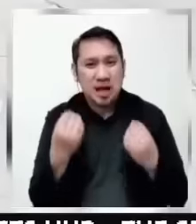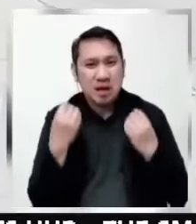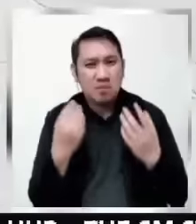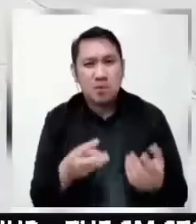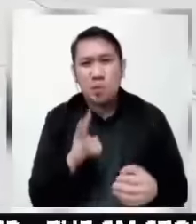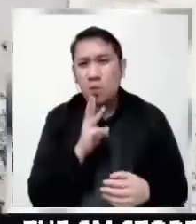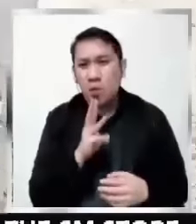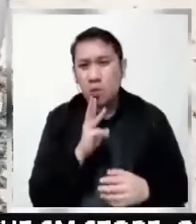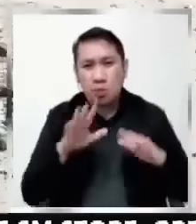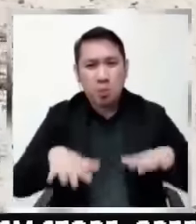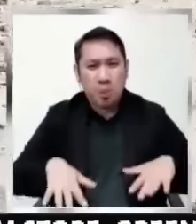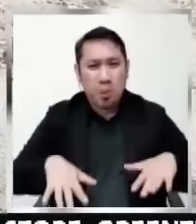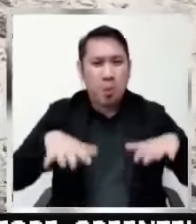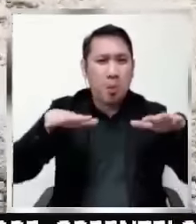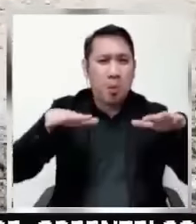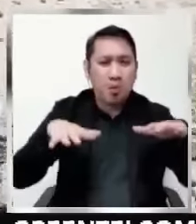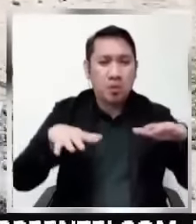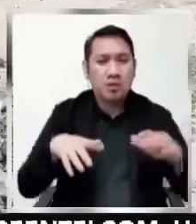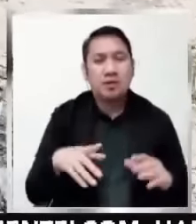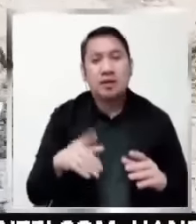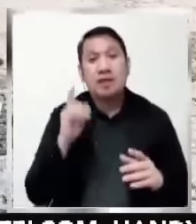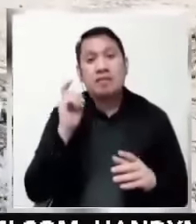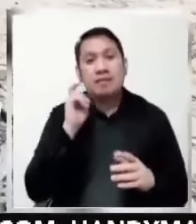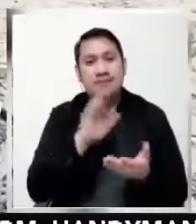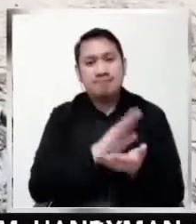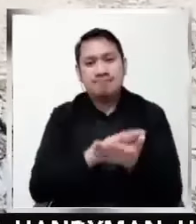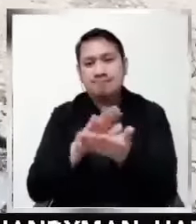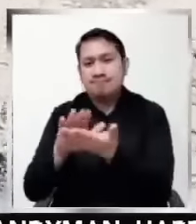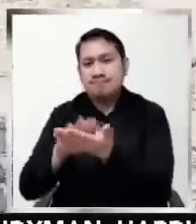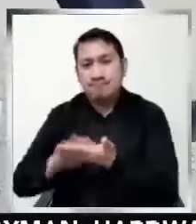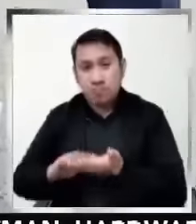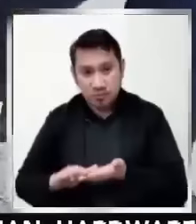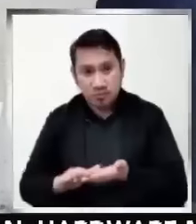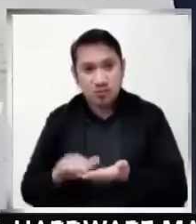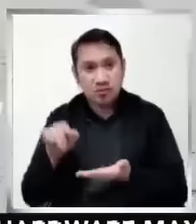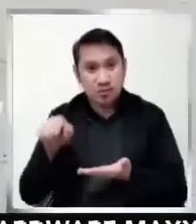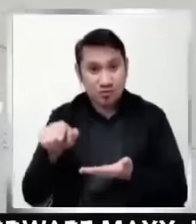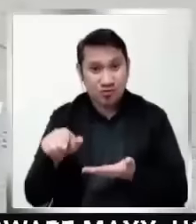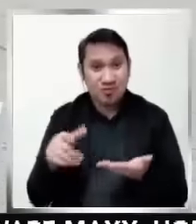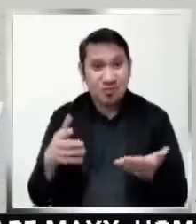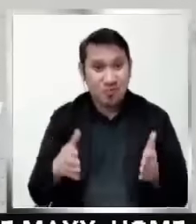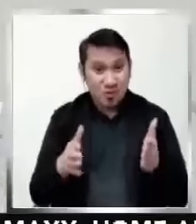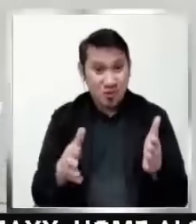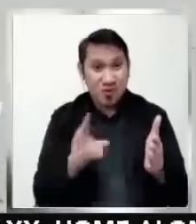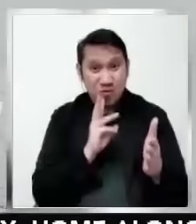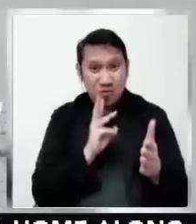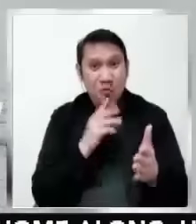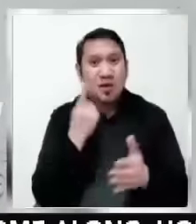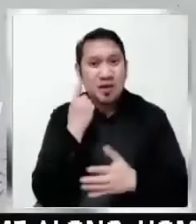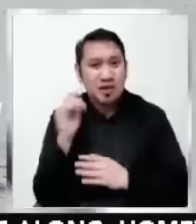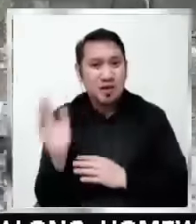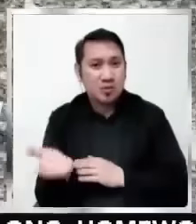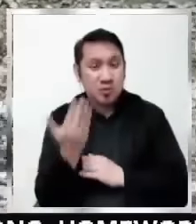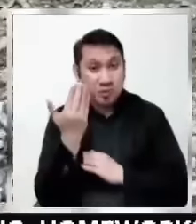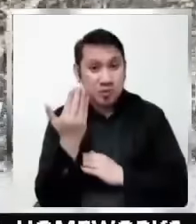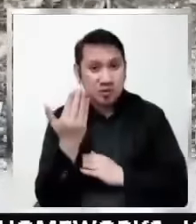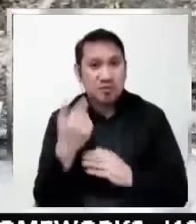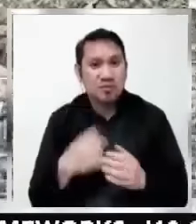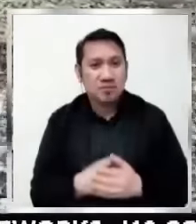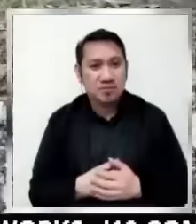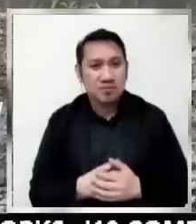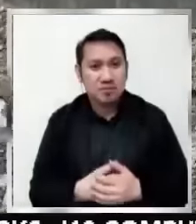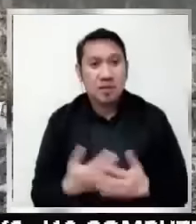Agad na isinagawa ang clearing operations sa iba't ibang waterways sa lungsod kaninang umaga habang mainit ang panahon.